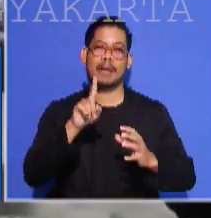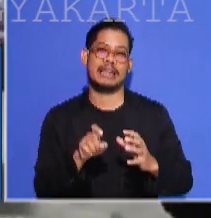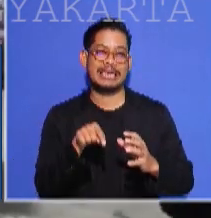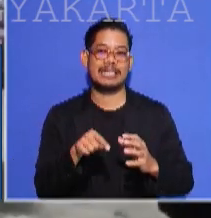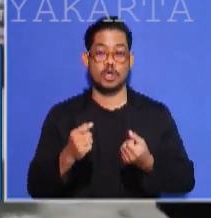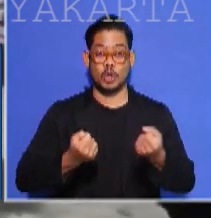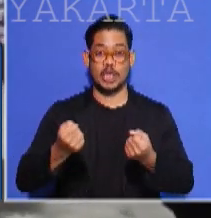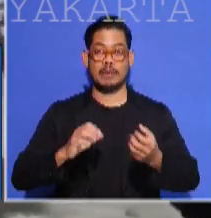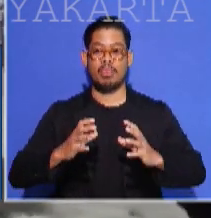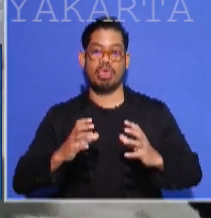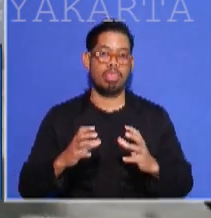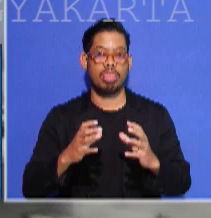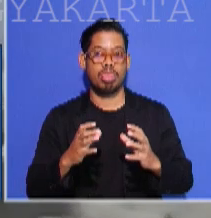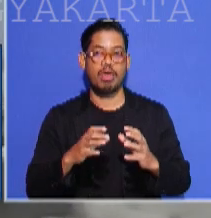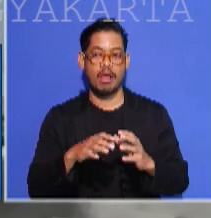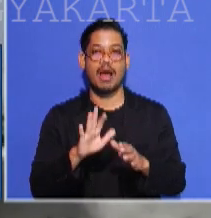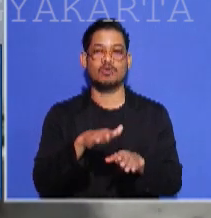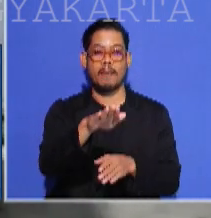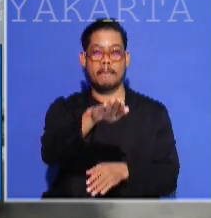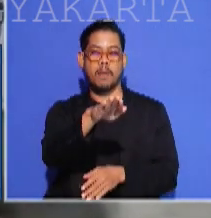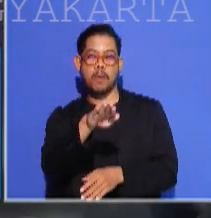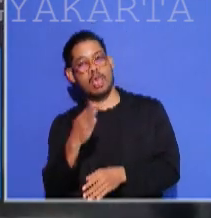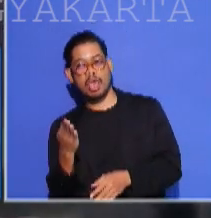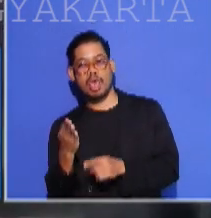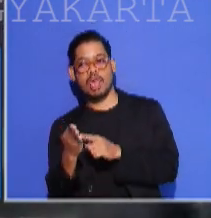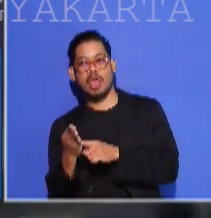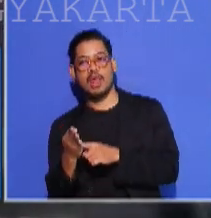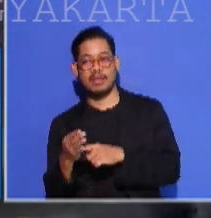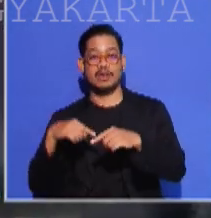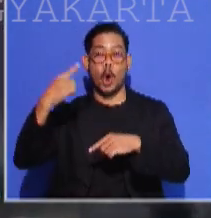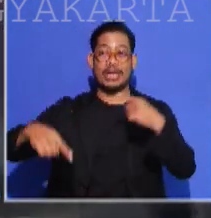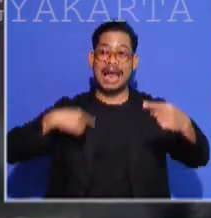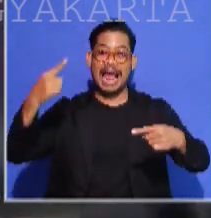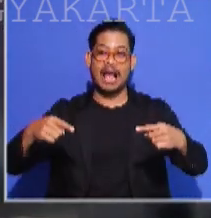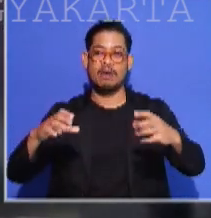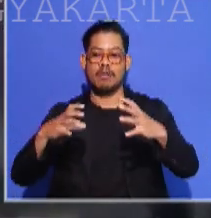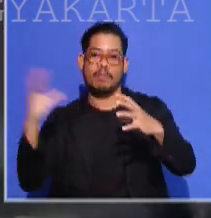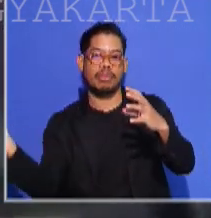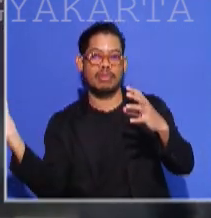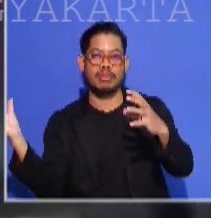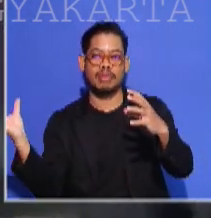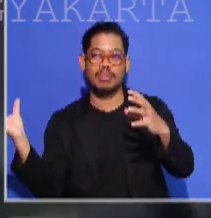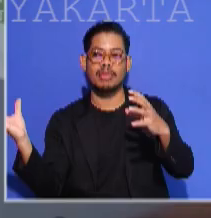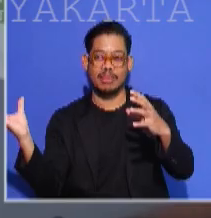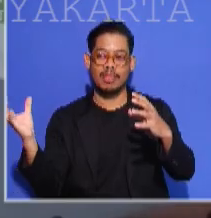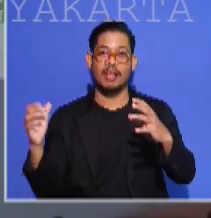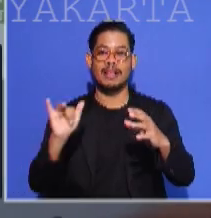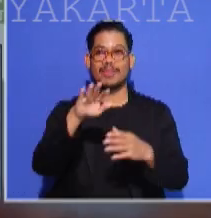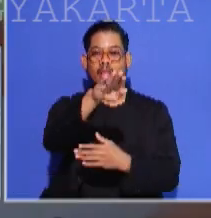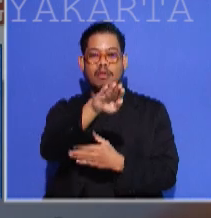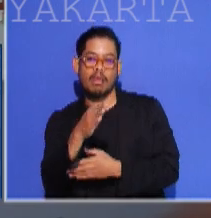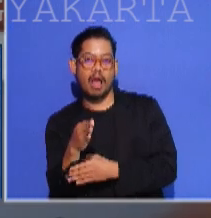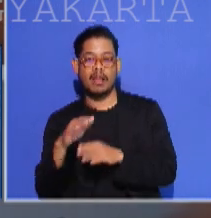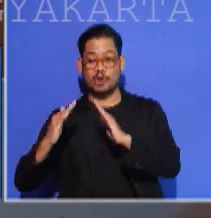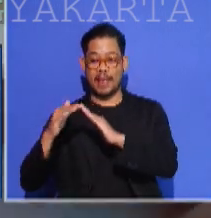jumping dan roda depannya terangkat tak lama truk pun kemudian jatuh terguling menimpa rumahnya